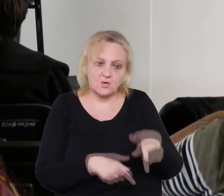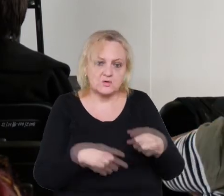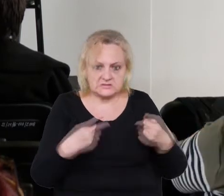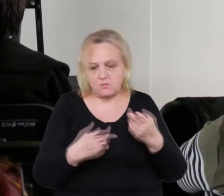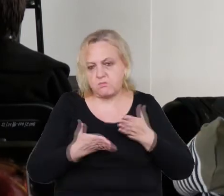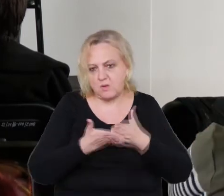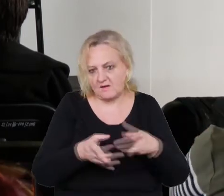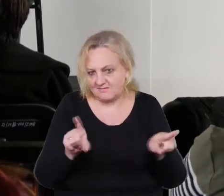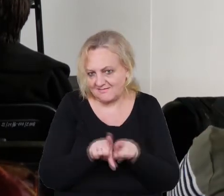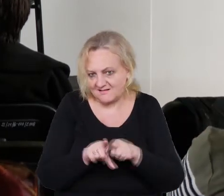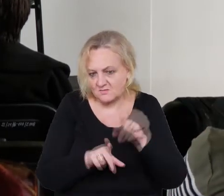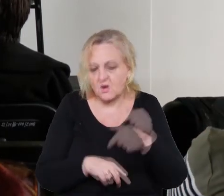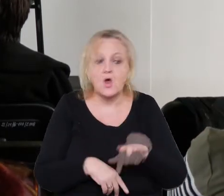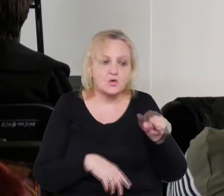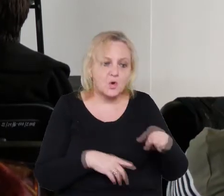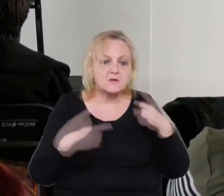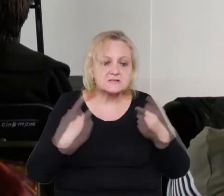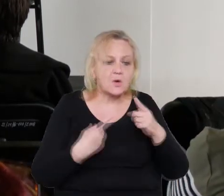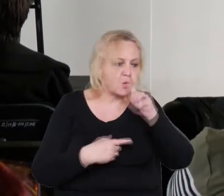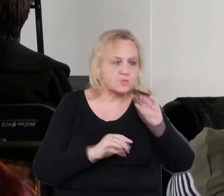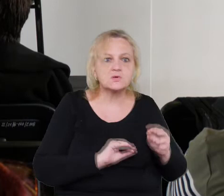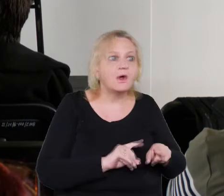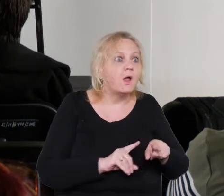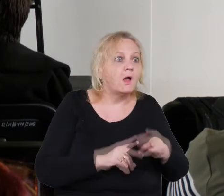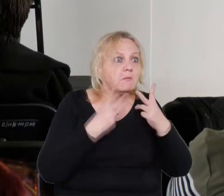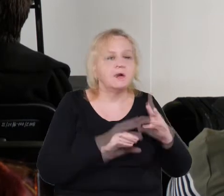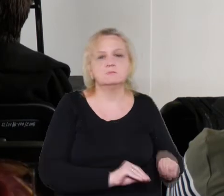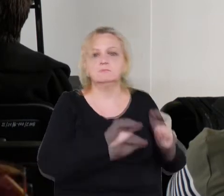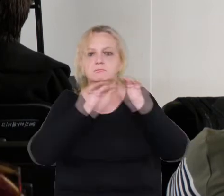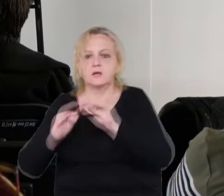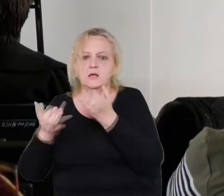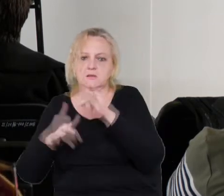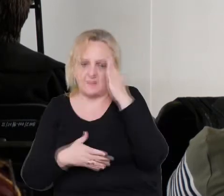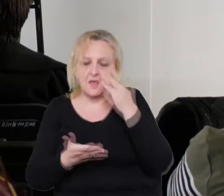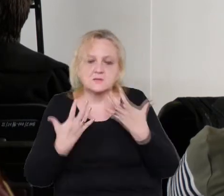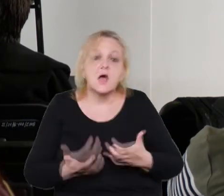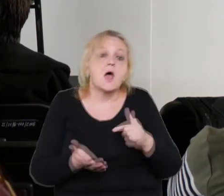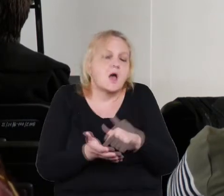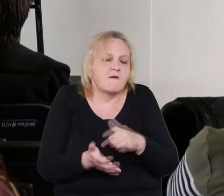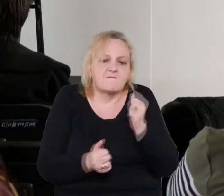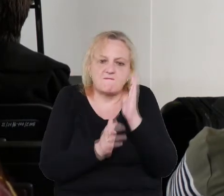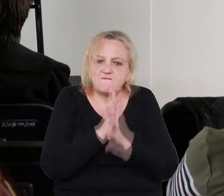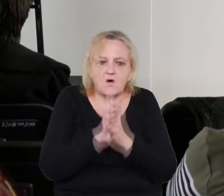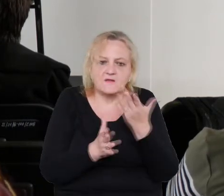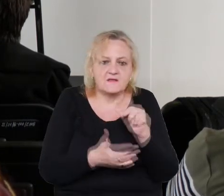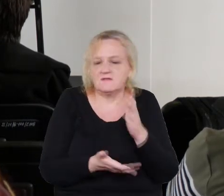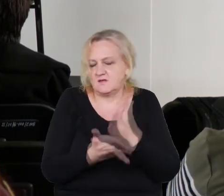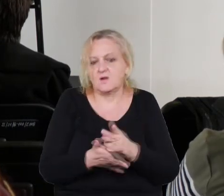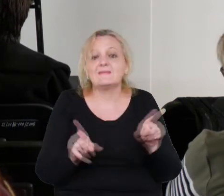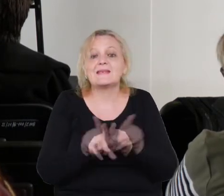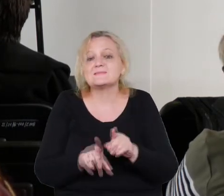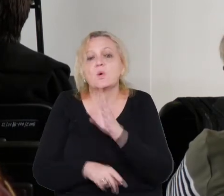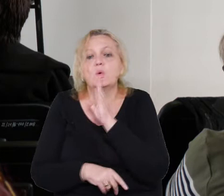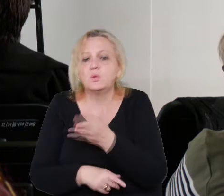ona sprawia że ludzie migrują To nie chodzi tylko i wyłącznie o wojnę jak to się pojawia warto też co się dzieje w samych Stanach na te